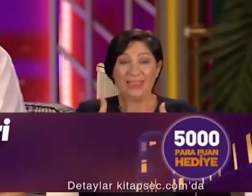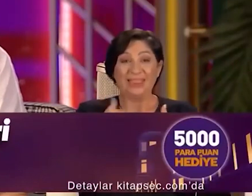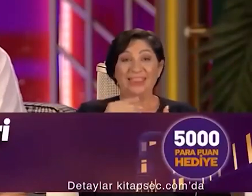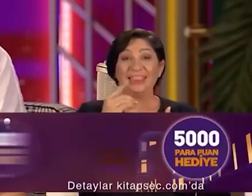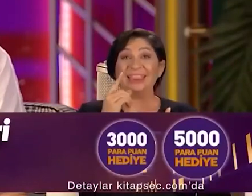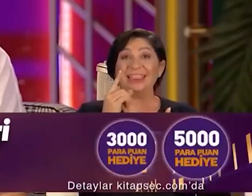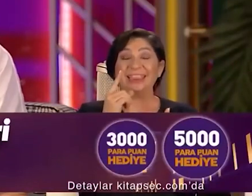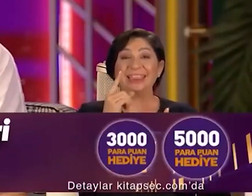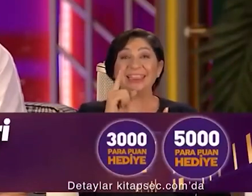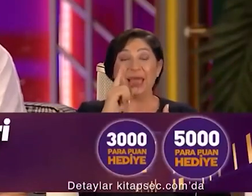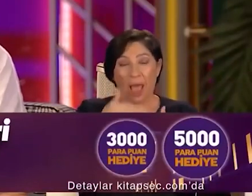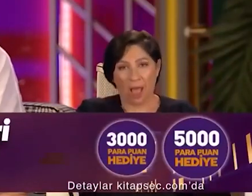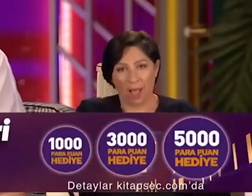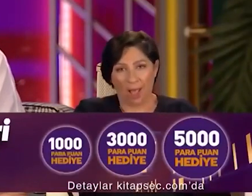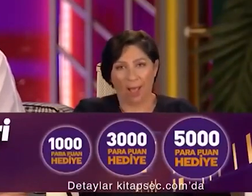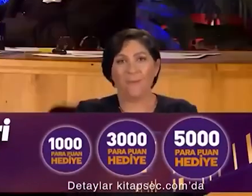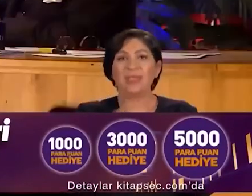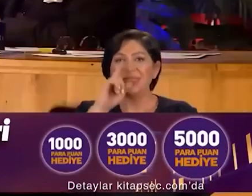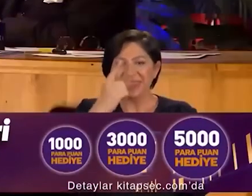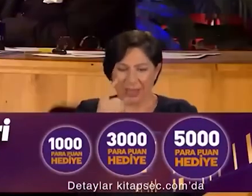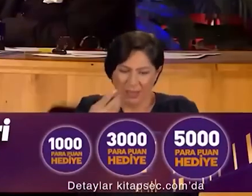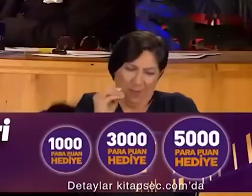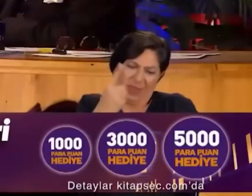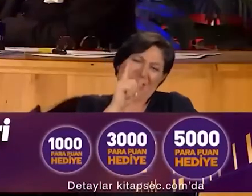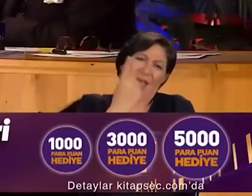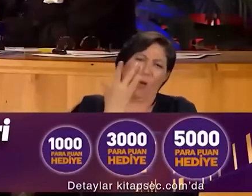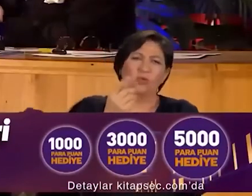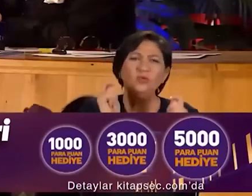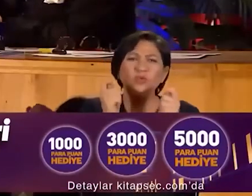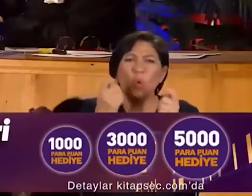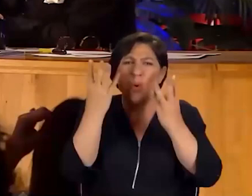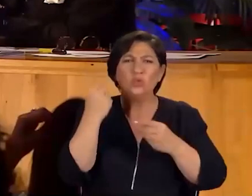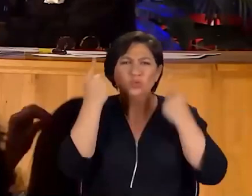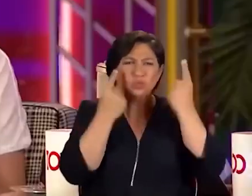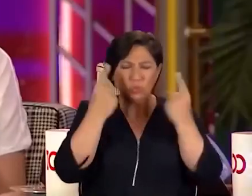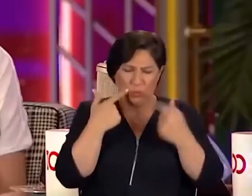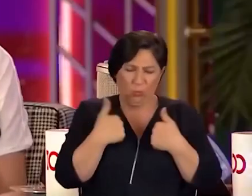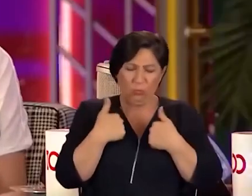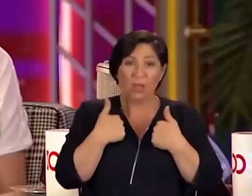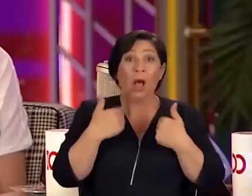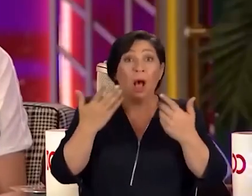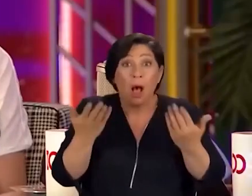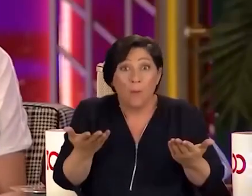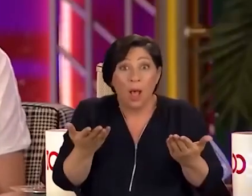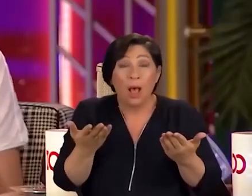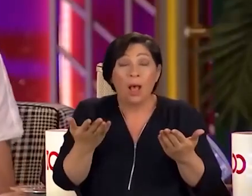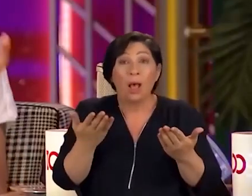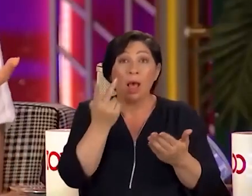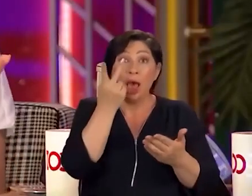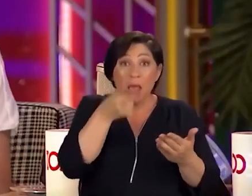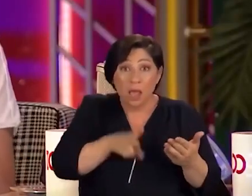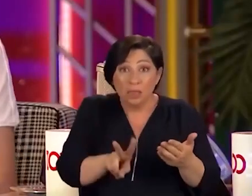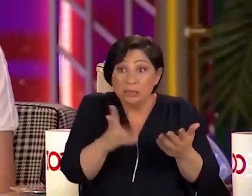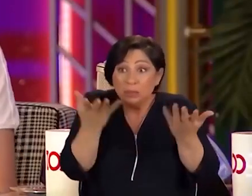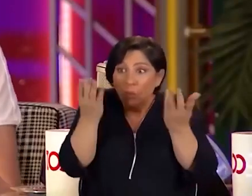tek hani hamile kalmanın bile tek gebeliğin bile ne kadar zor olduğunu falan düşünen bir insandım. Fakat ya ikiz